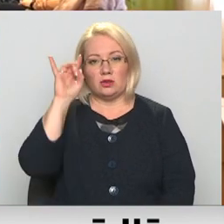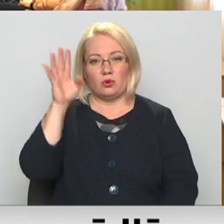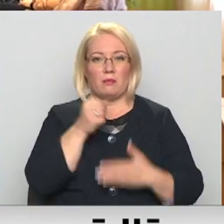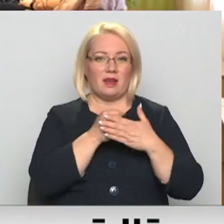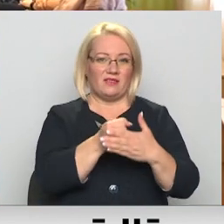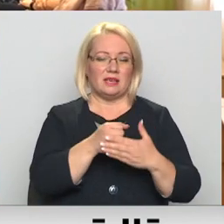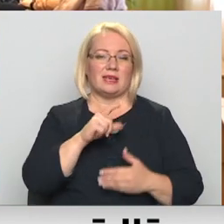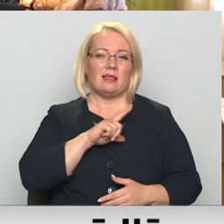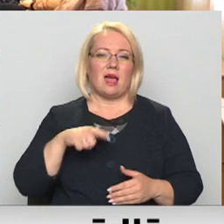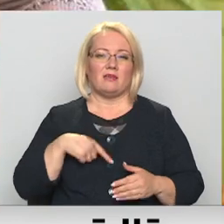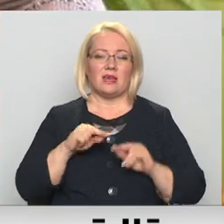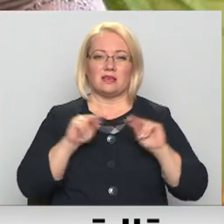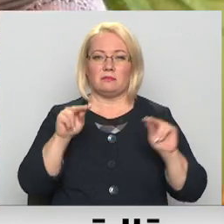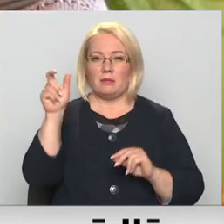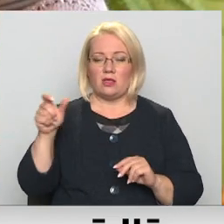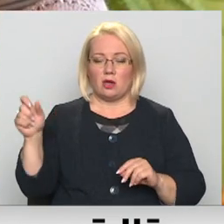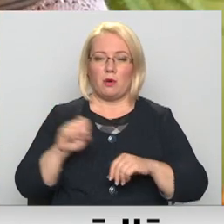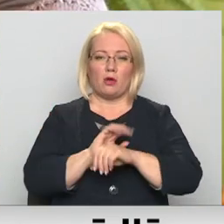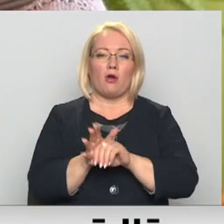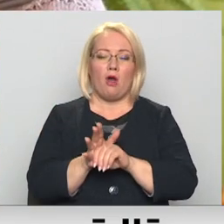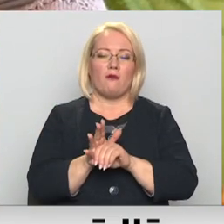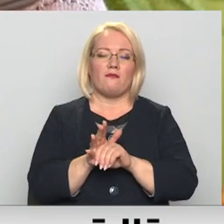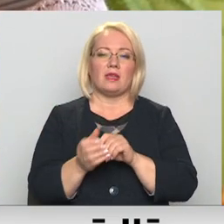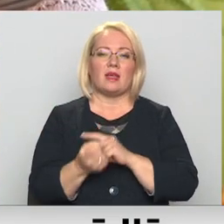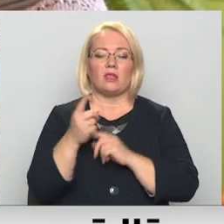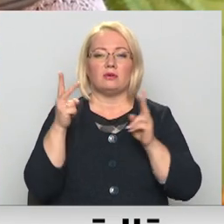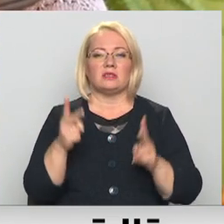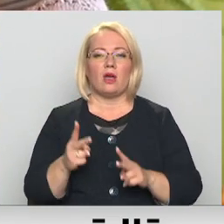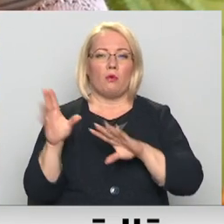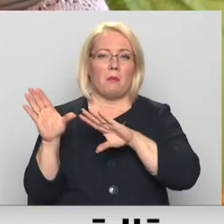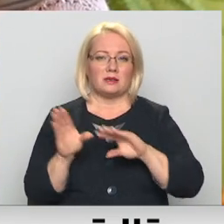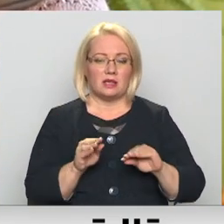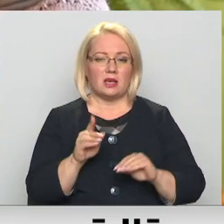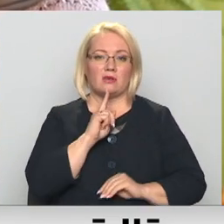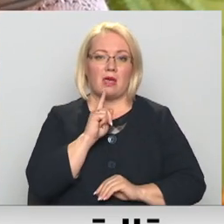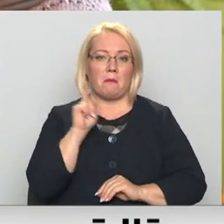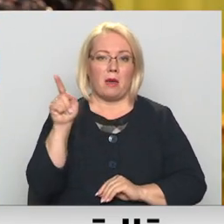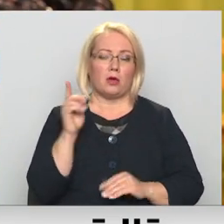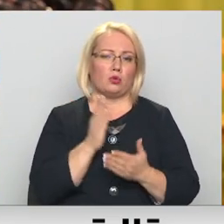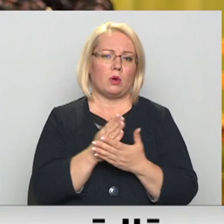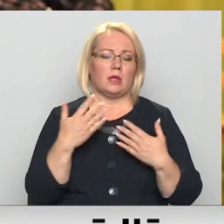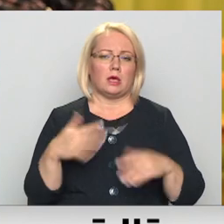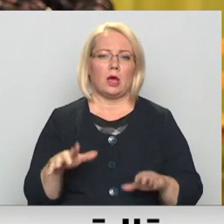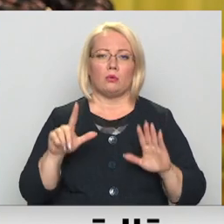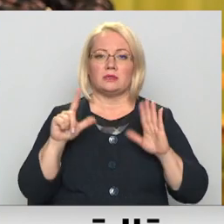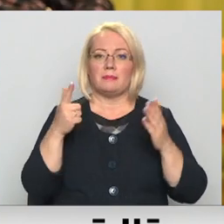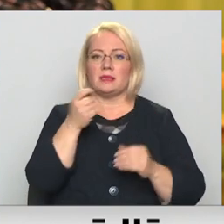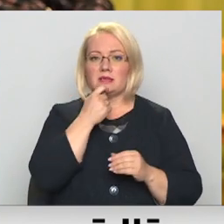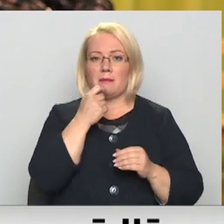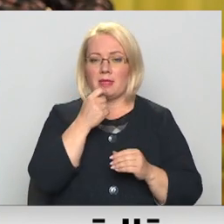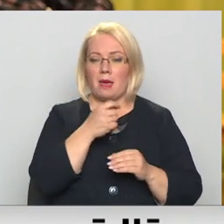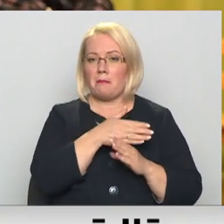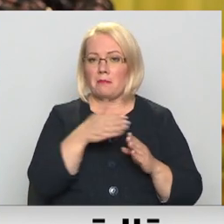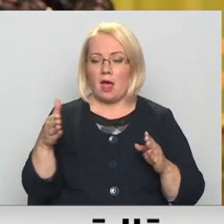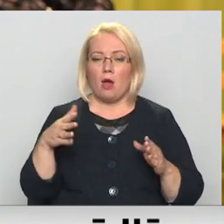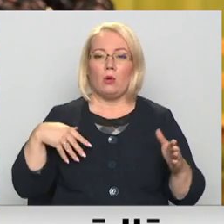Supervīzijas Latvijas pedagogiem COVID-19 pandēmijas radīto seku mazināšanai Liepājā norisinās jau no 7. septembra, un līdz